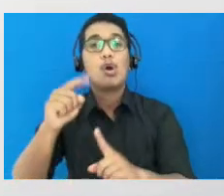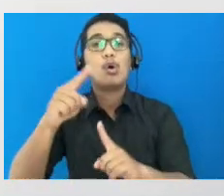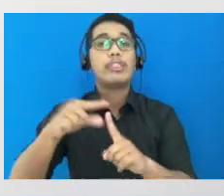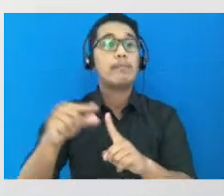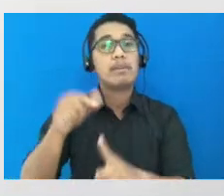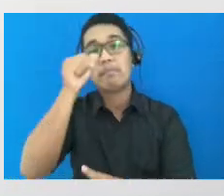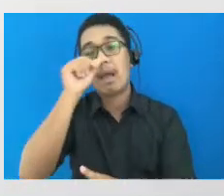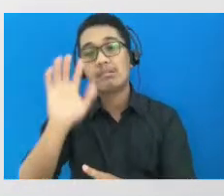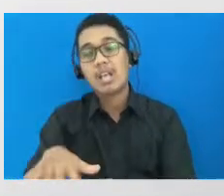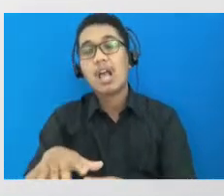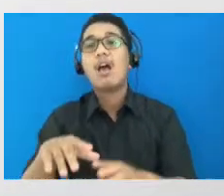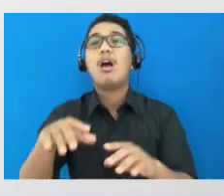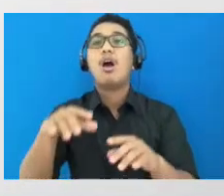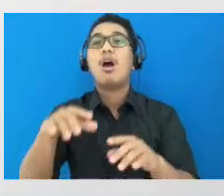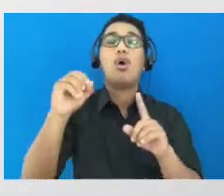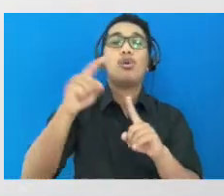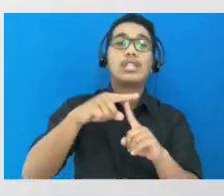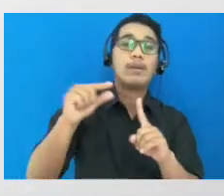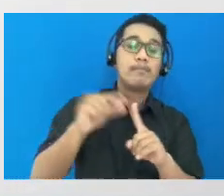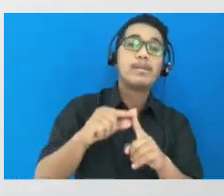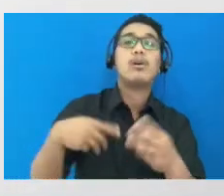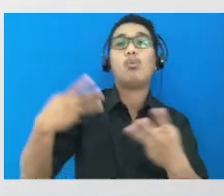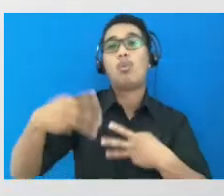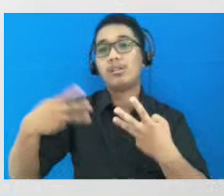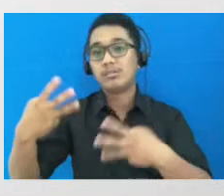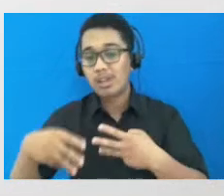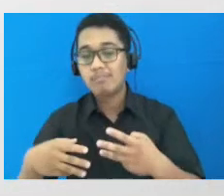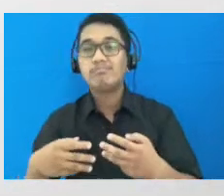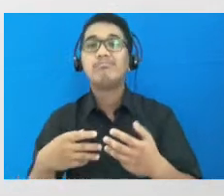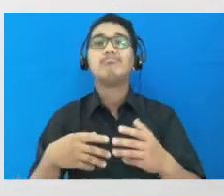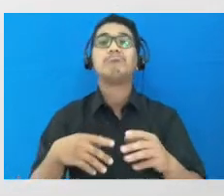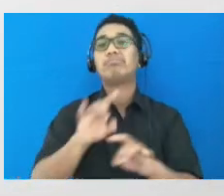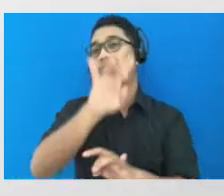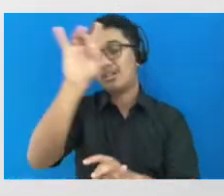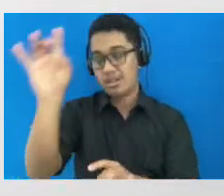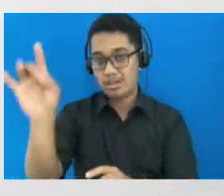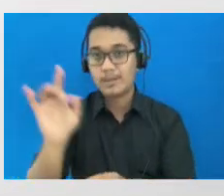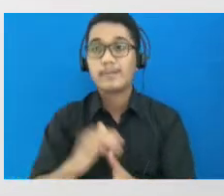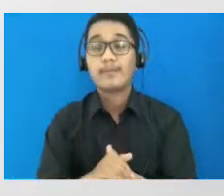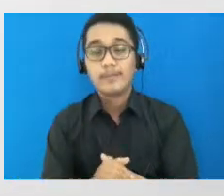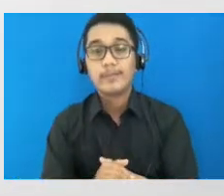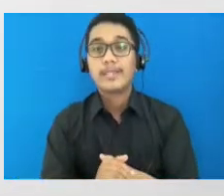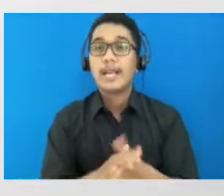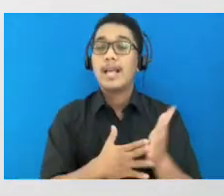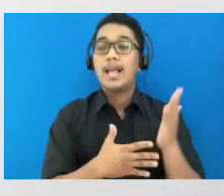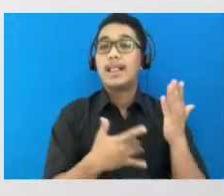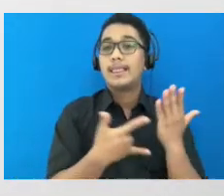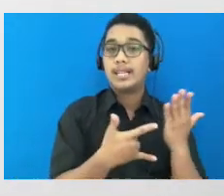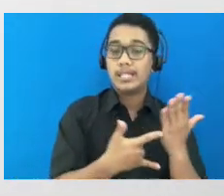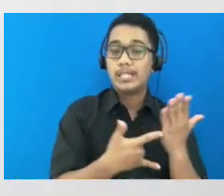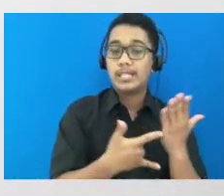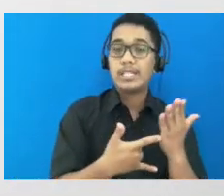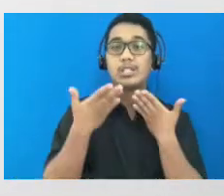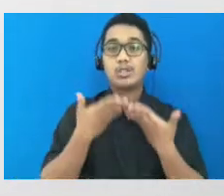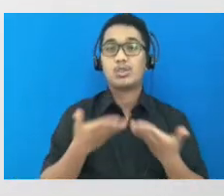OTP untuk WhatsApp, untuk meng-hijack WhatsApp-nya korban, dan lain-lain. Nah, teknik social engineering